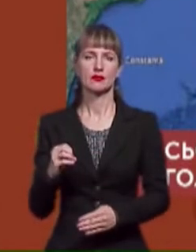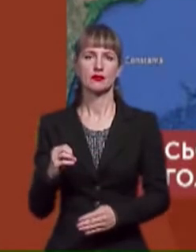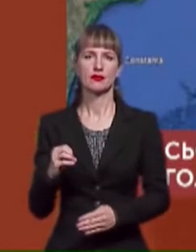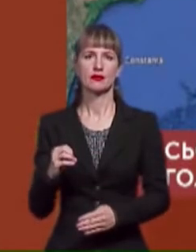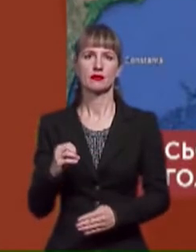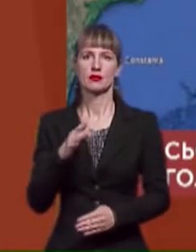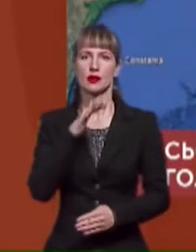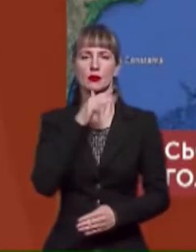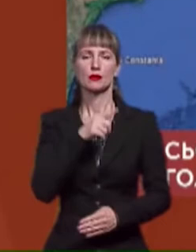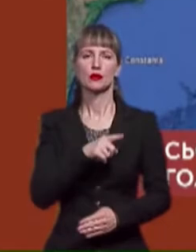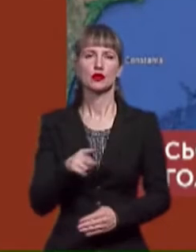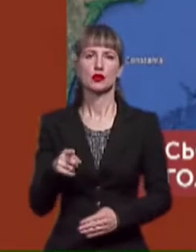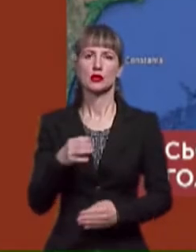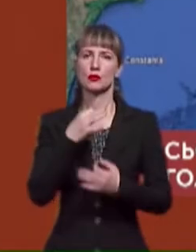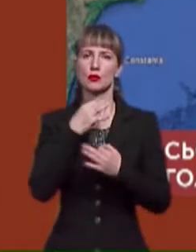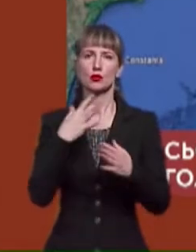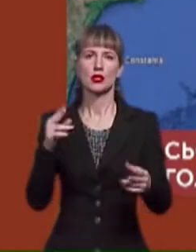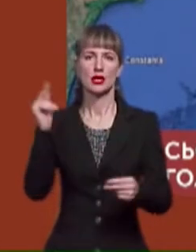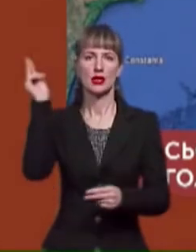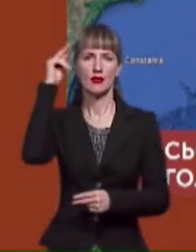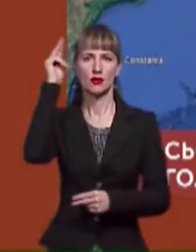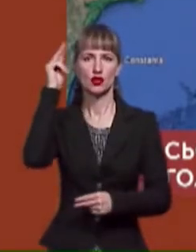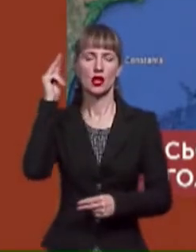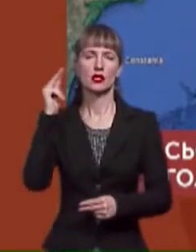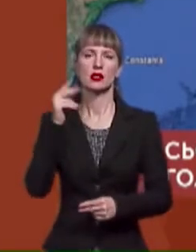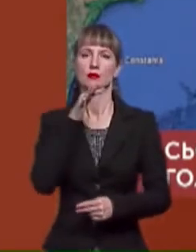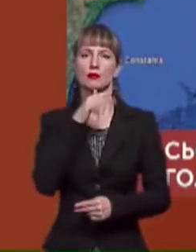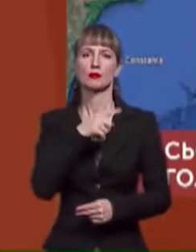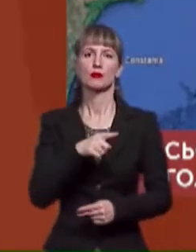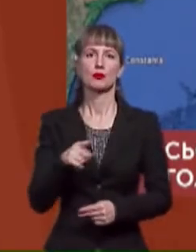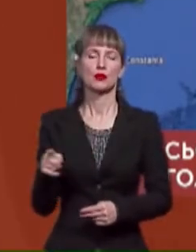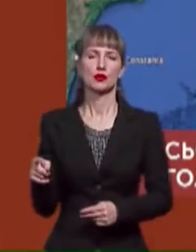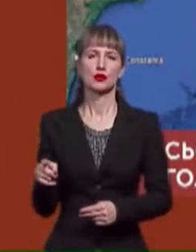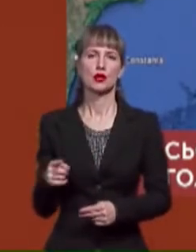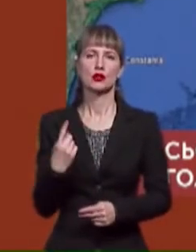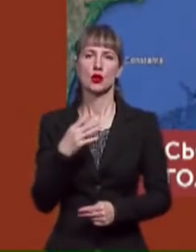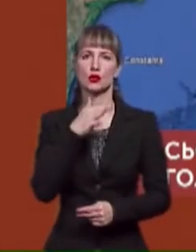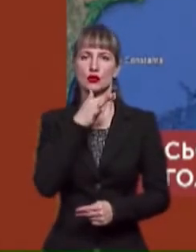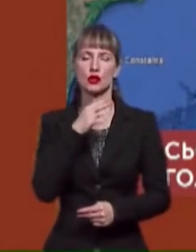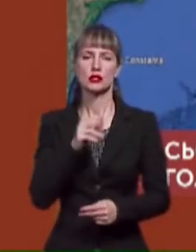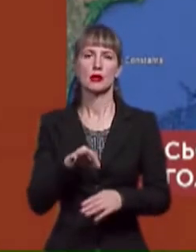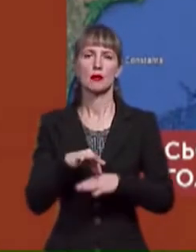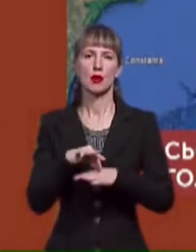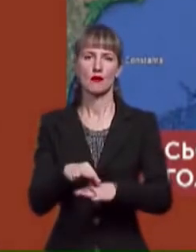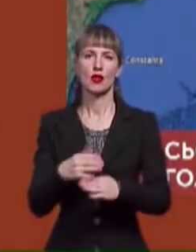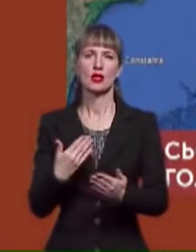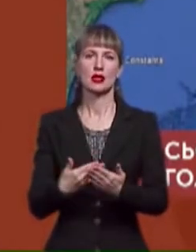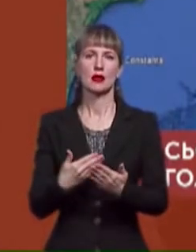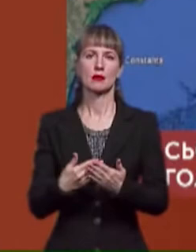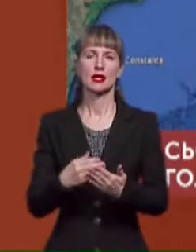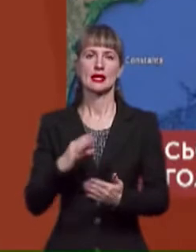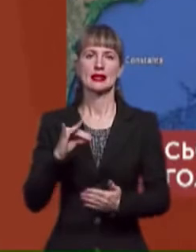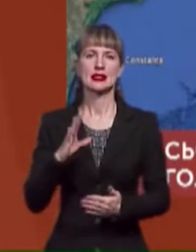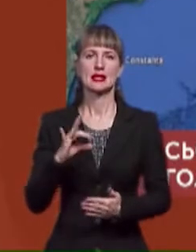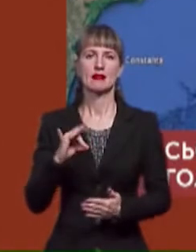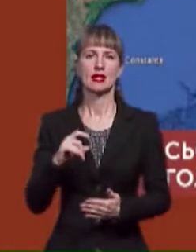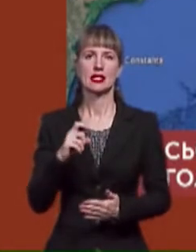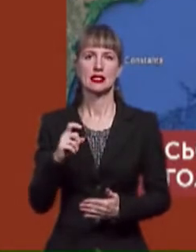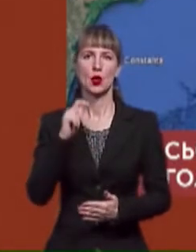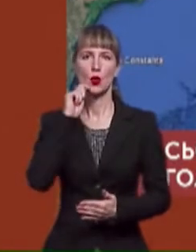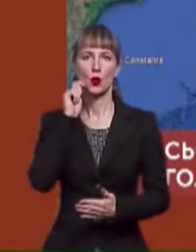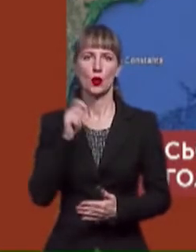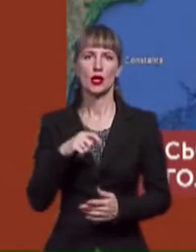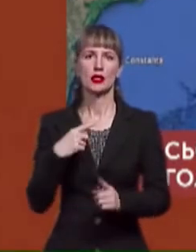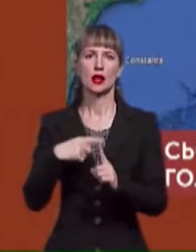під час будь-яких навчань, під час якого одночасно проводився, наприклад, Сібріс, Україна